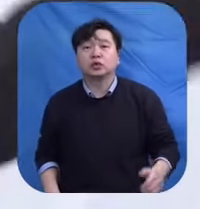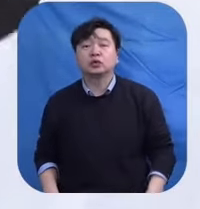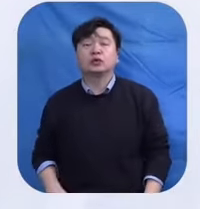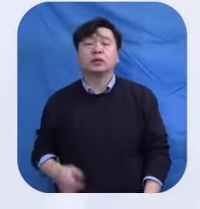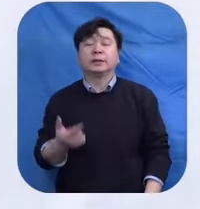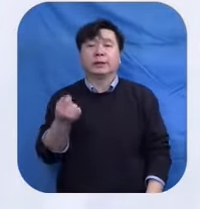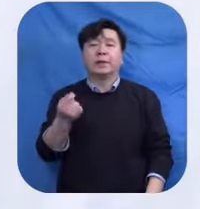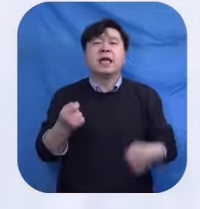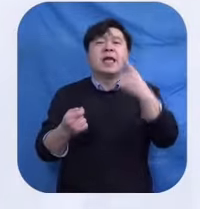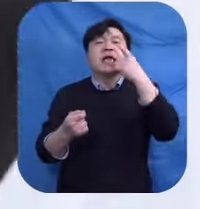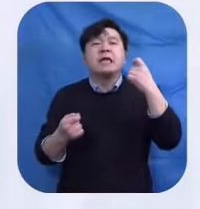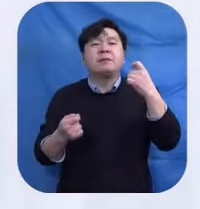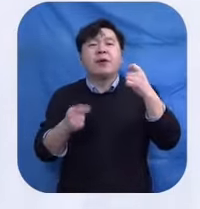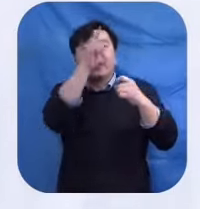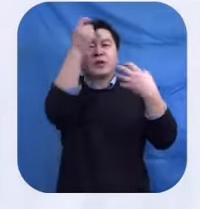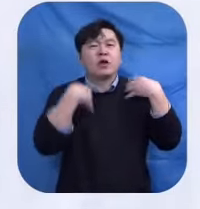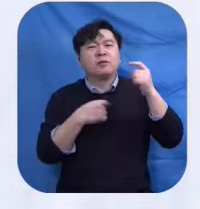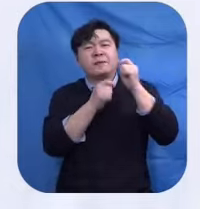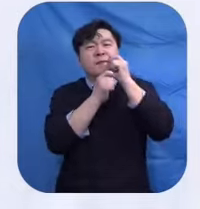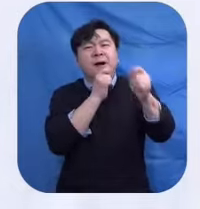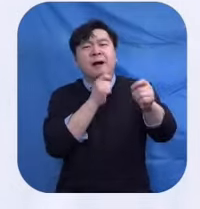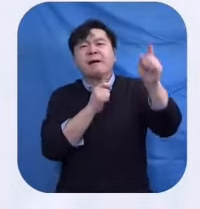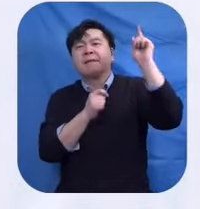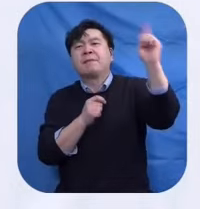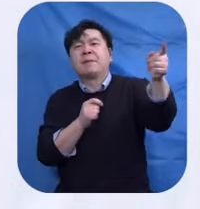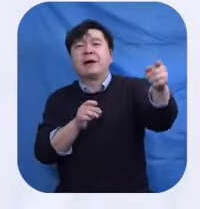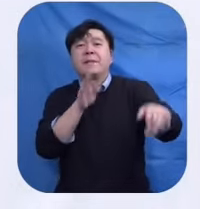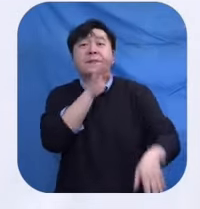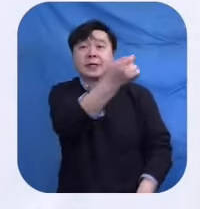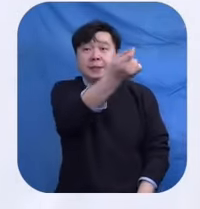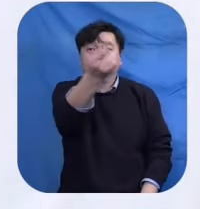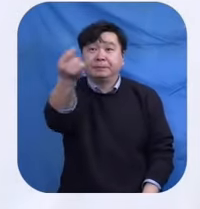바로 일본 정부입니다. 그렇죠?